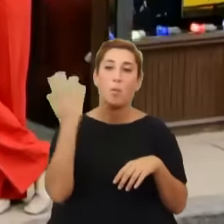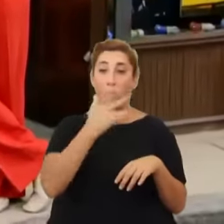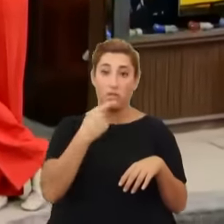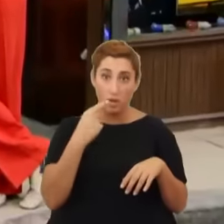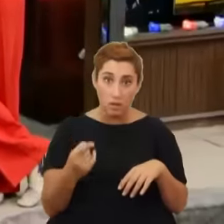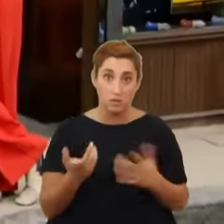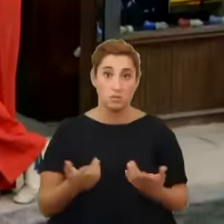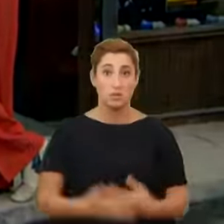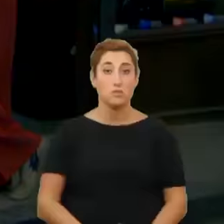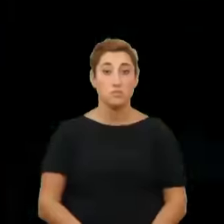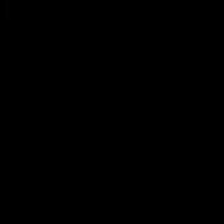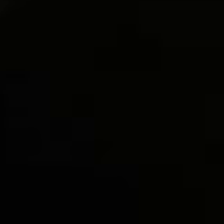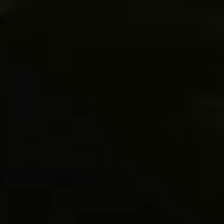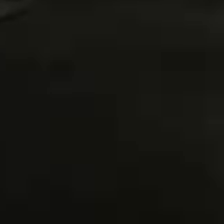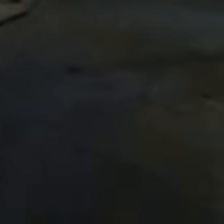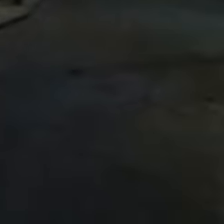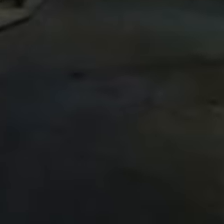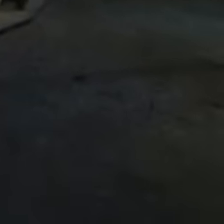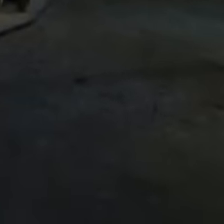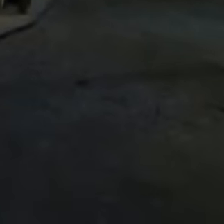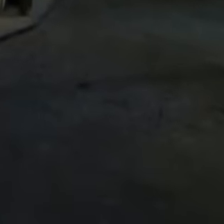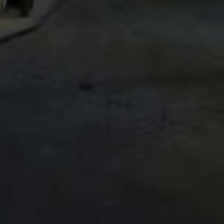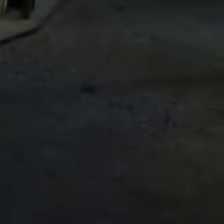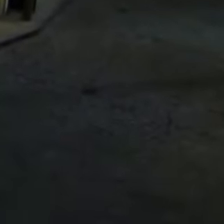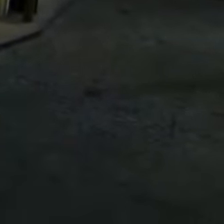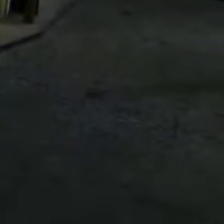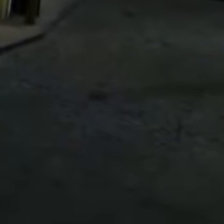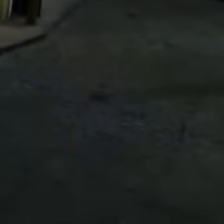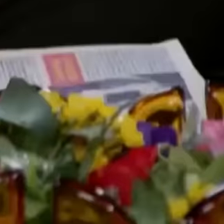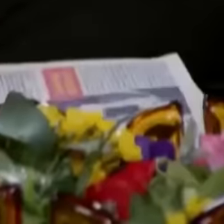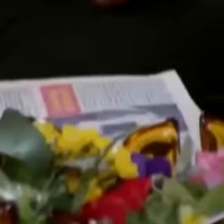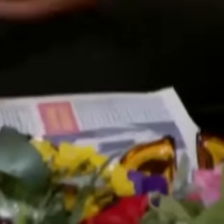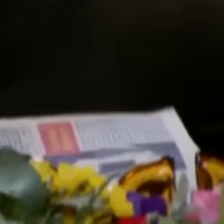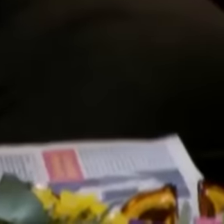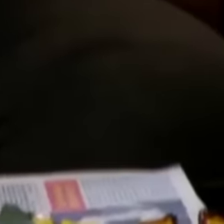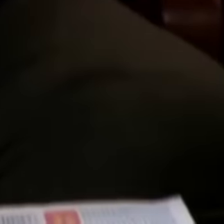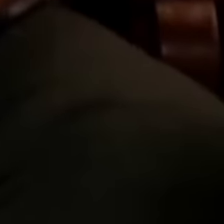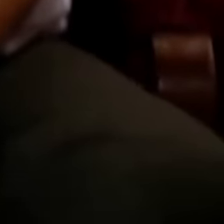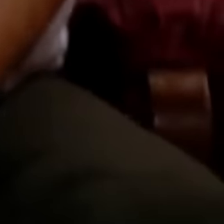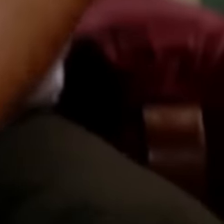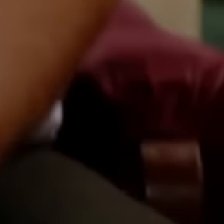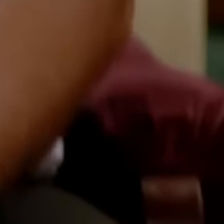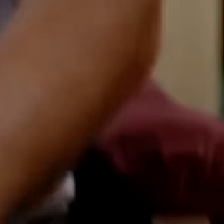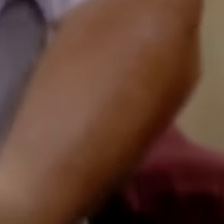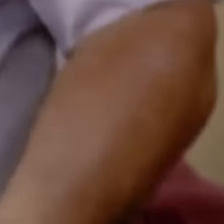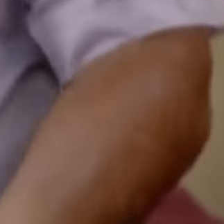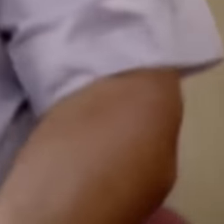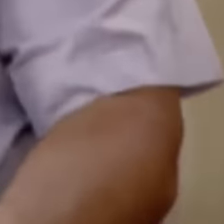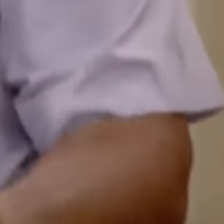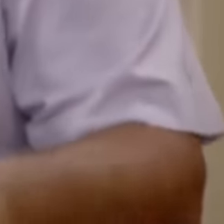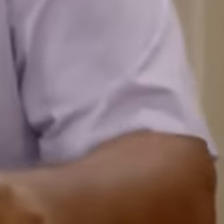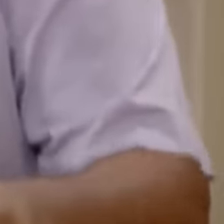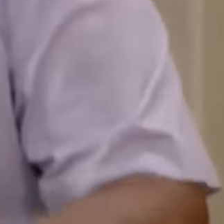adama. Akşam vakti Fehmi orta sehpayı bir gazetesi kaseye yapıştırmış. Olmuş mu diye evre çevire